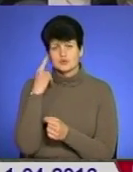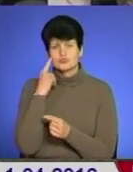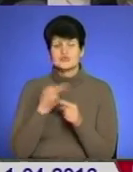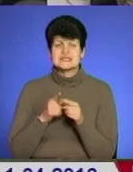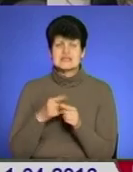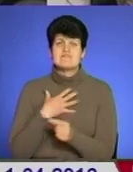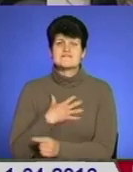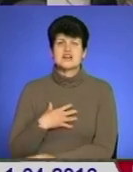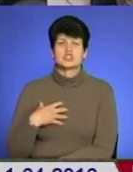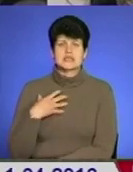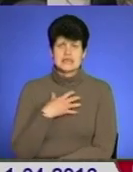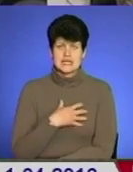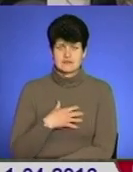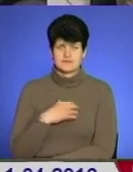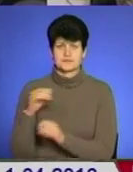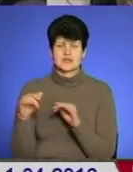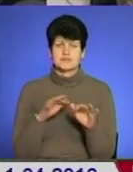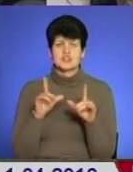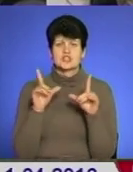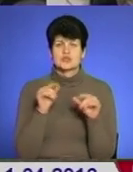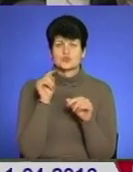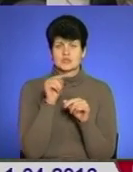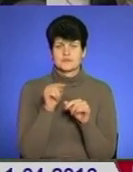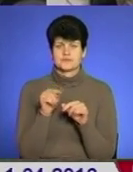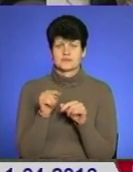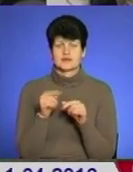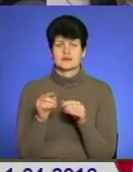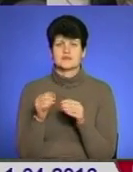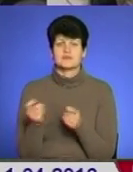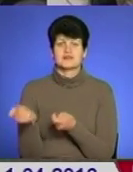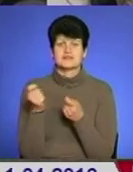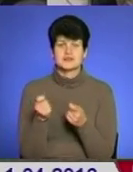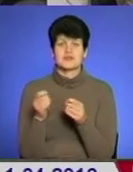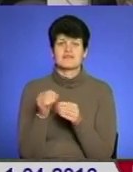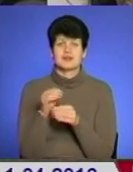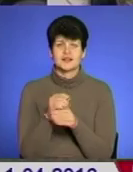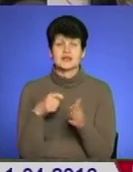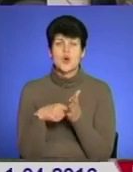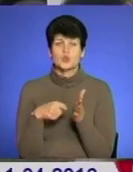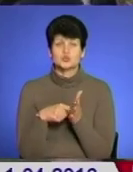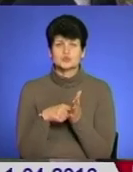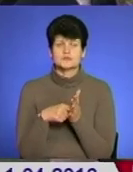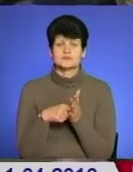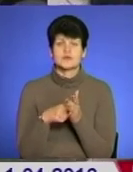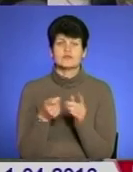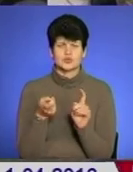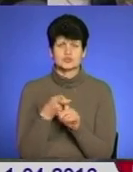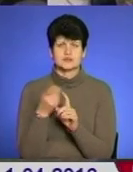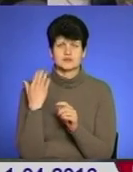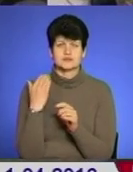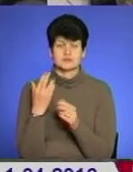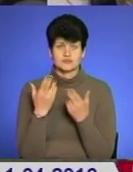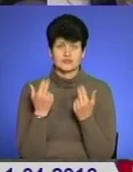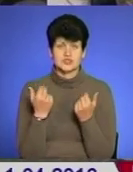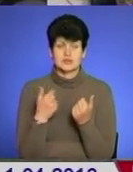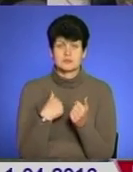важлива річ туди з'їздити. От завеземо їм вареники, нагодуємо. Ви долучалися до тих?